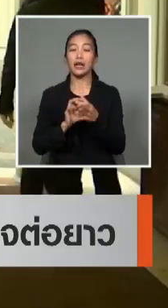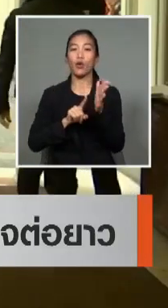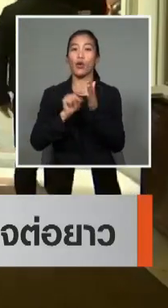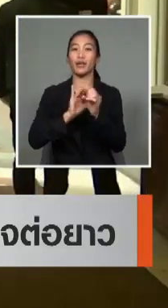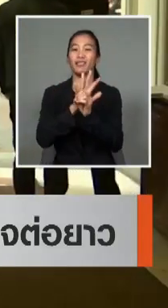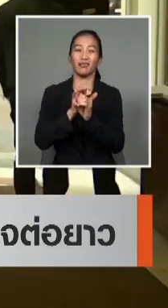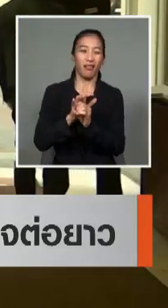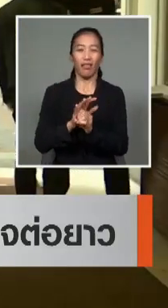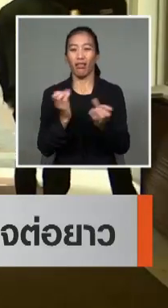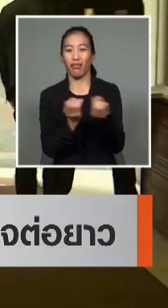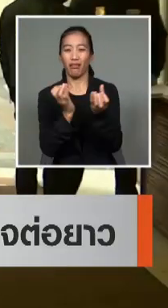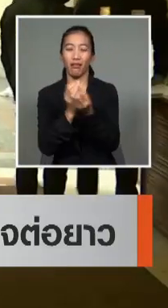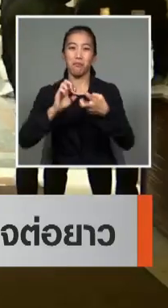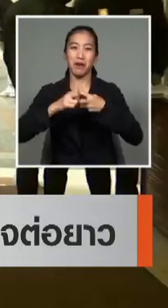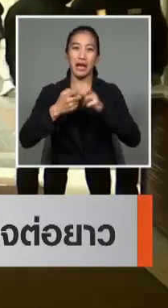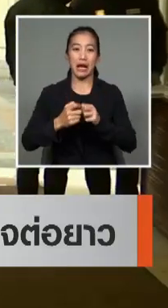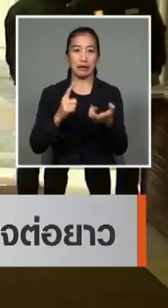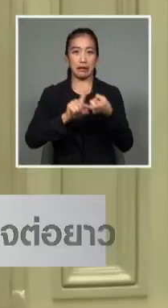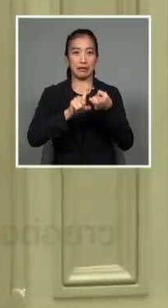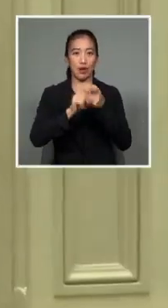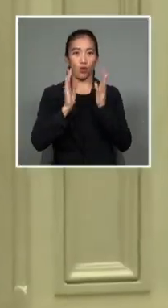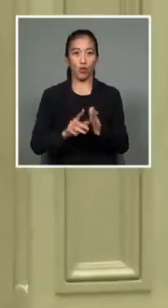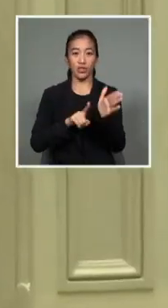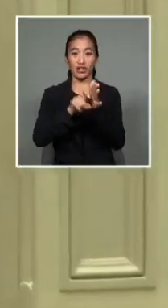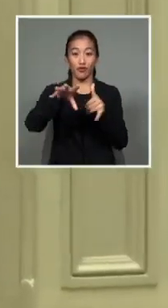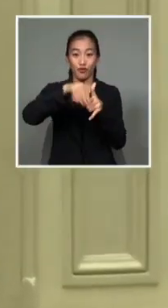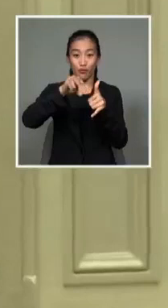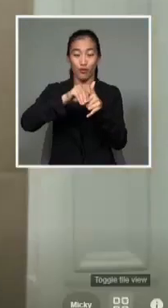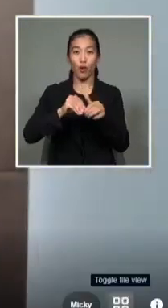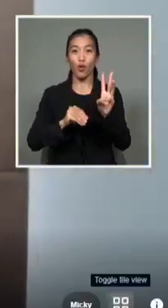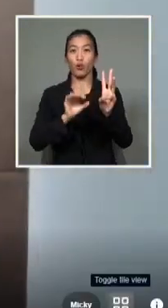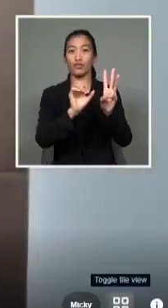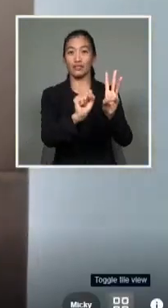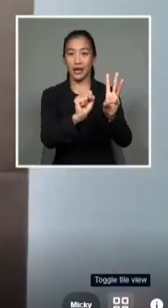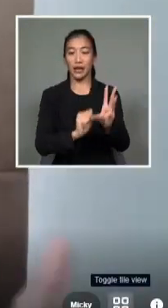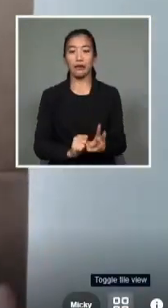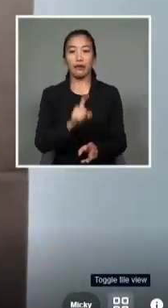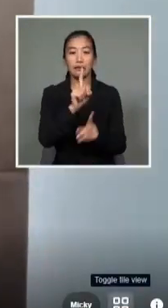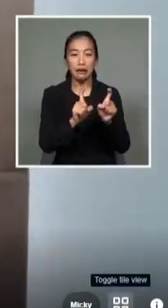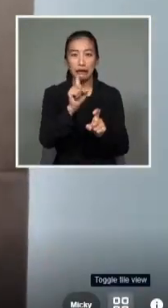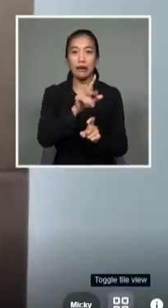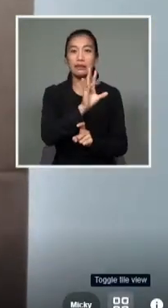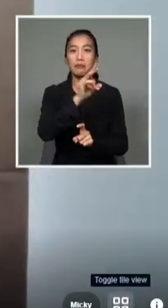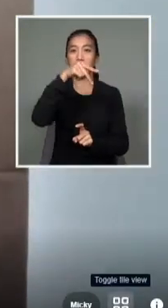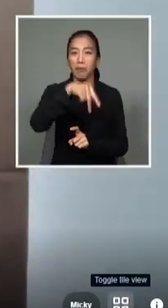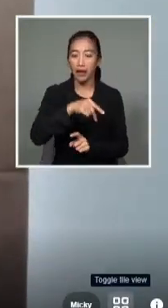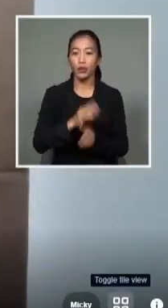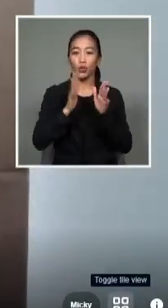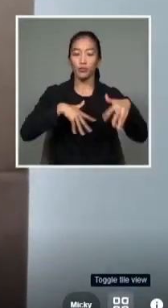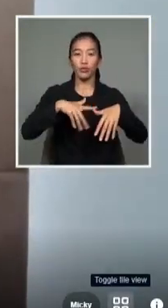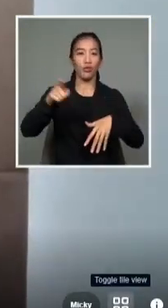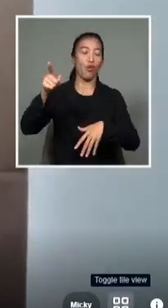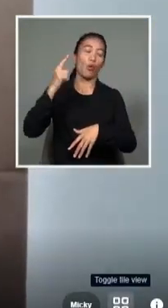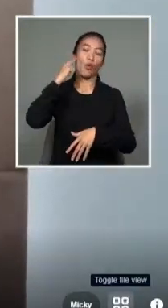องซึ่งตอนนี้รัสเซียมีจำนวนผู้ติดเชื้อมากกว่า 600,000 คนแล้วแล้วก็เสียชีวิตมากกว่า 7,000 รายค่ะซึ่งเป็นเวลาที่เหมาะสมที่สุดแล้วนะคะสำหรับ